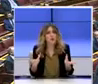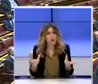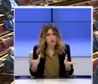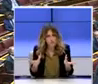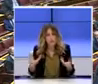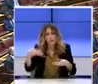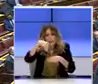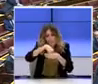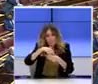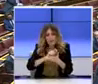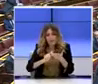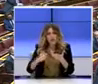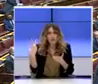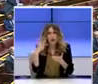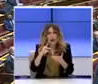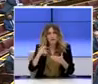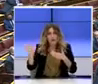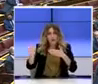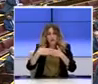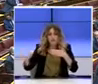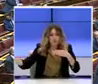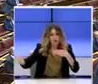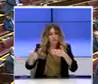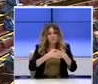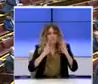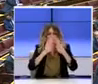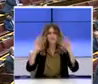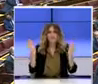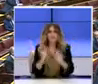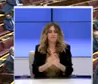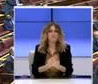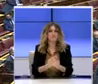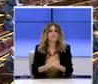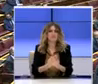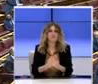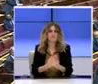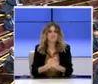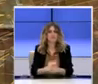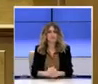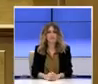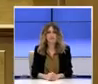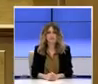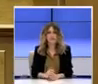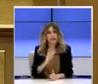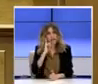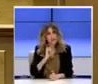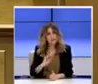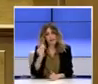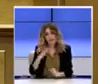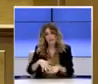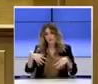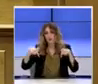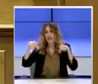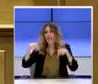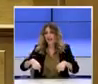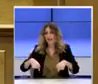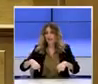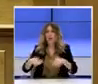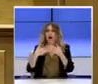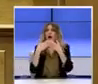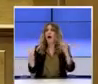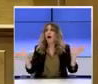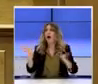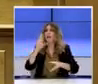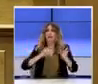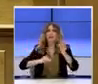γνωρίζετε πάρα πολύ καλά ότι είναι ένας χώρος πολιτικής αντιπαράθεσης και έτσι θα πρέπει να είναι. Όταν κάποιος σας καλεί για